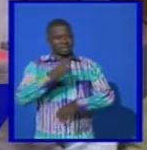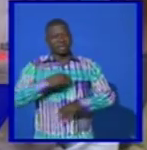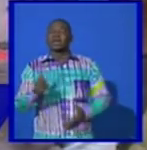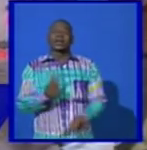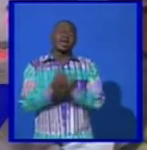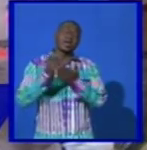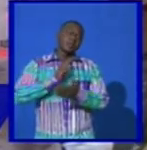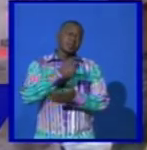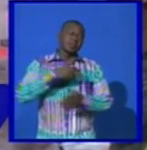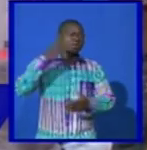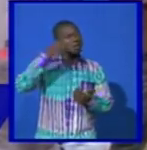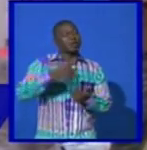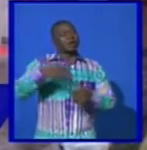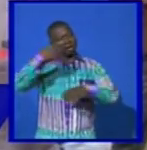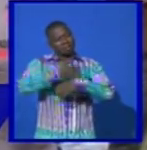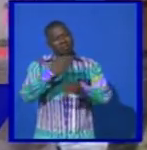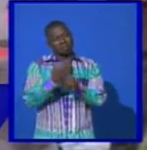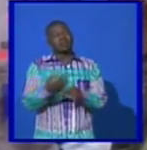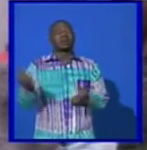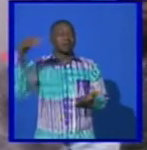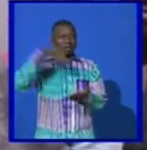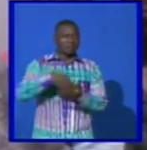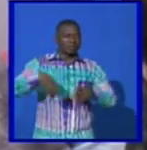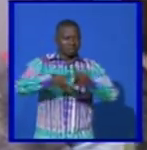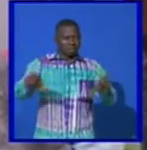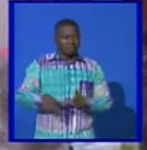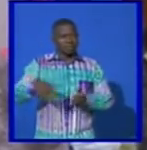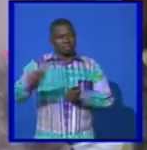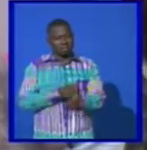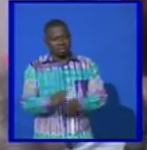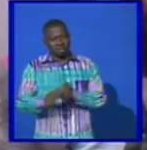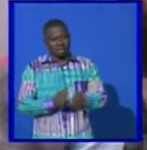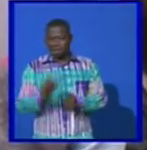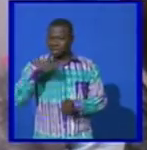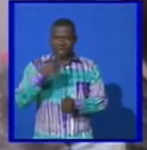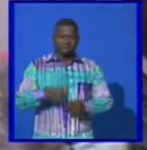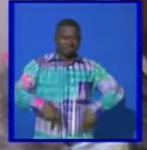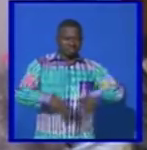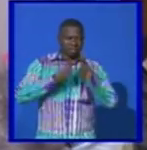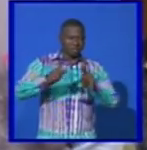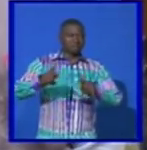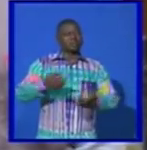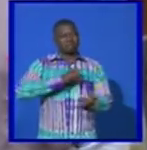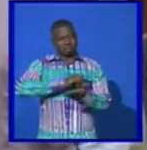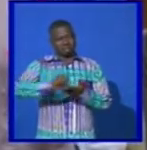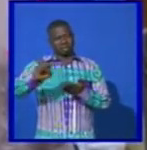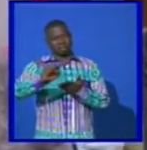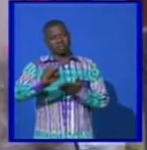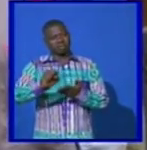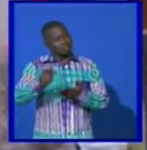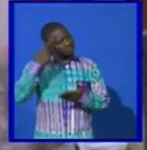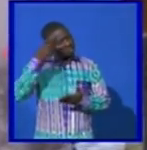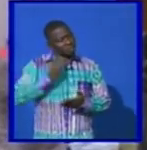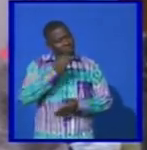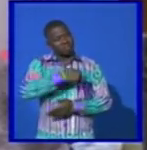aires de lavage qui sont en réalité des infrastructures d'hygiène hospitalière pour nous. Donc en fait, c'est pour que l'hôpital, le